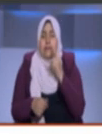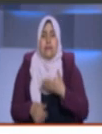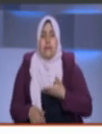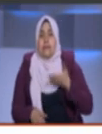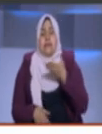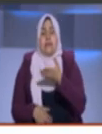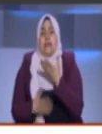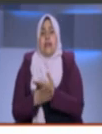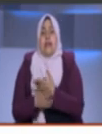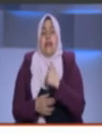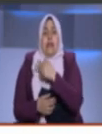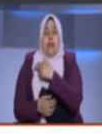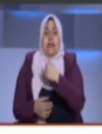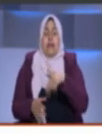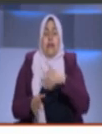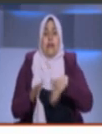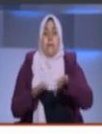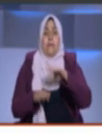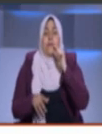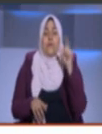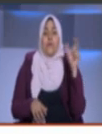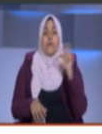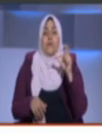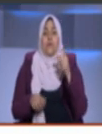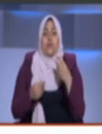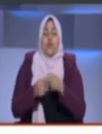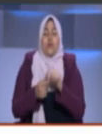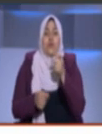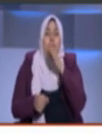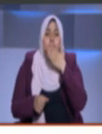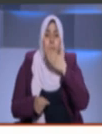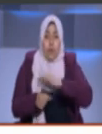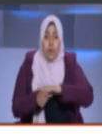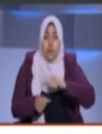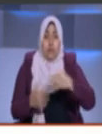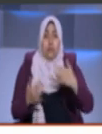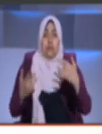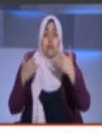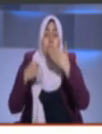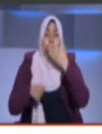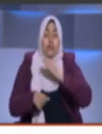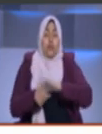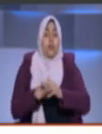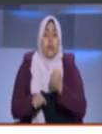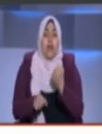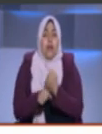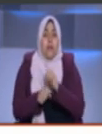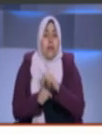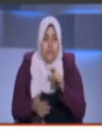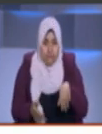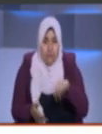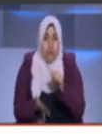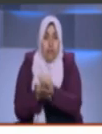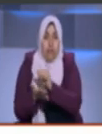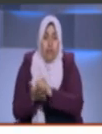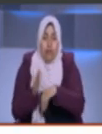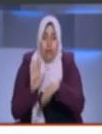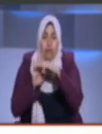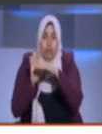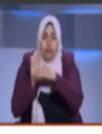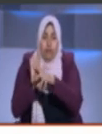استعدادات الجاليه المسلمه لشهر رمضان واستقبال شهر رمضان، هل من اجراءات او تعليمات